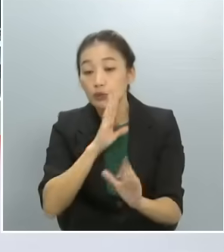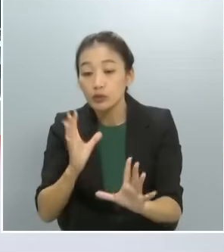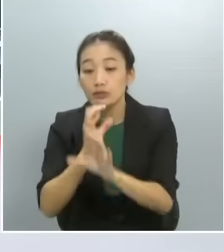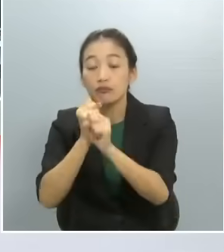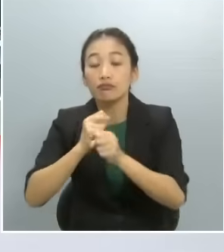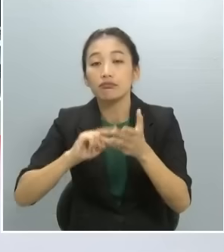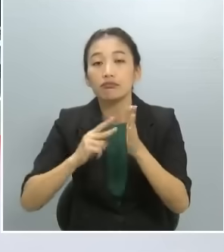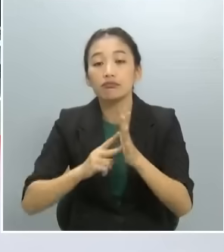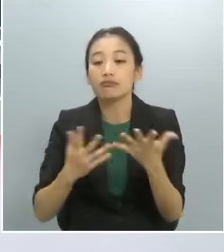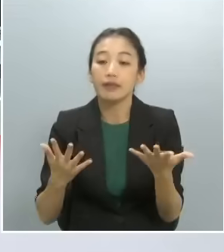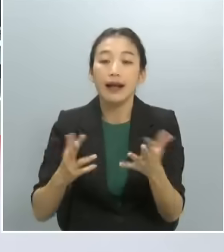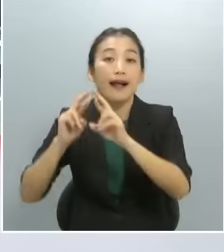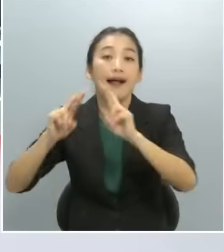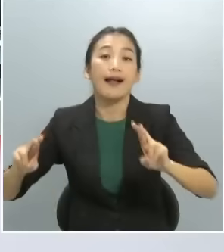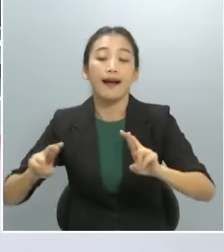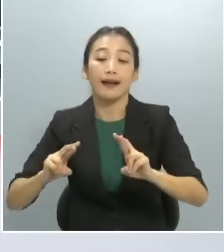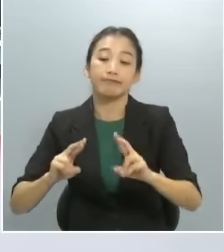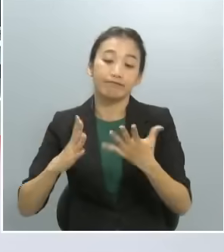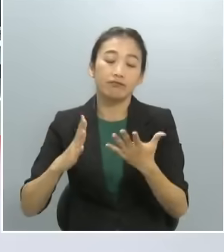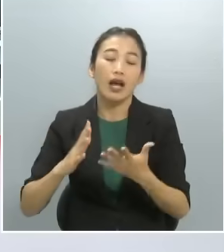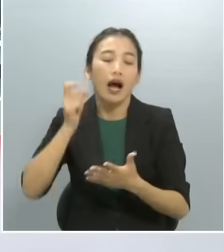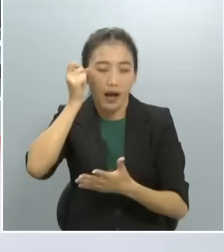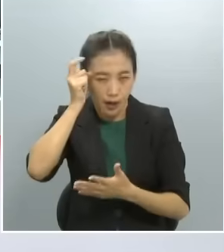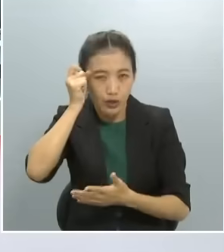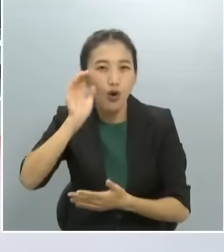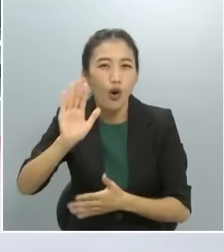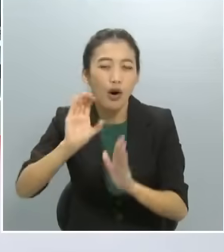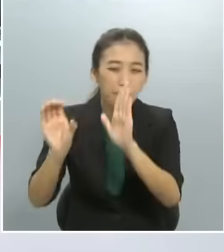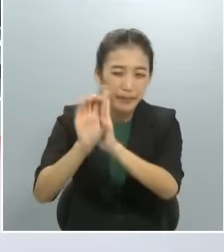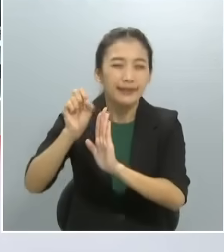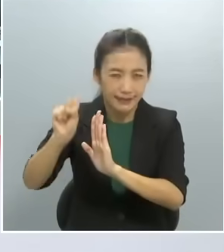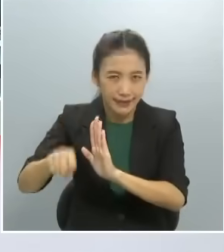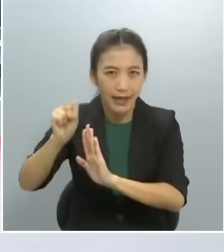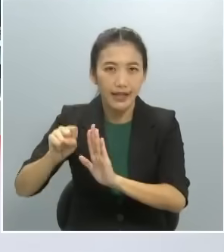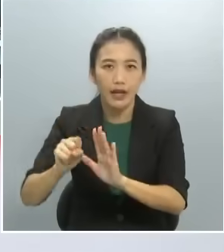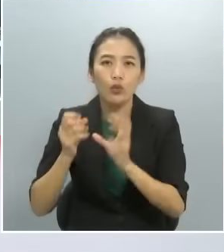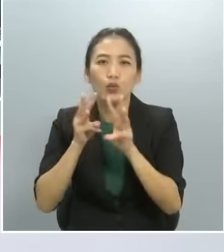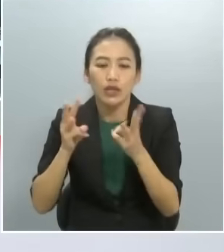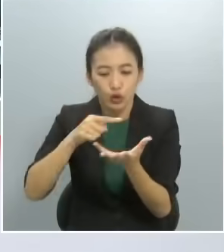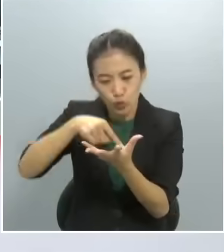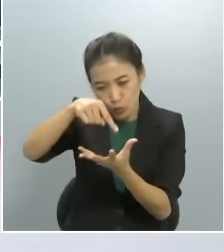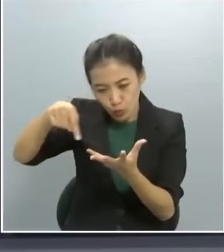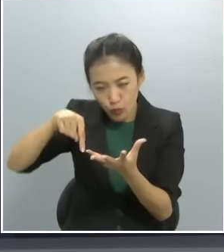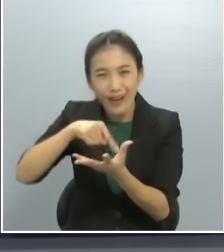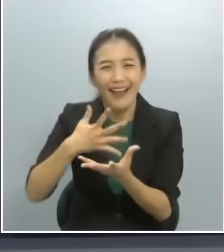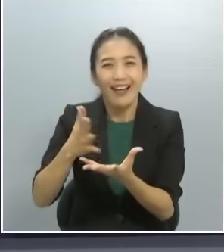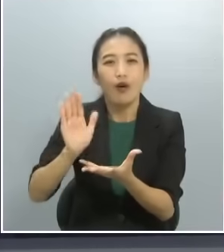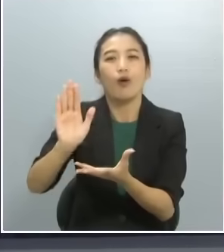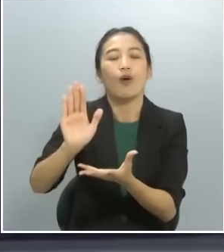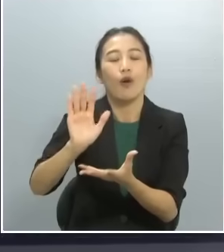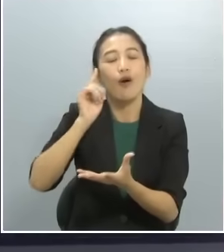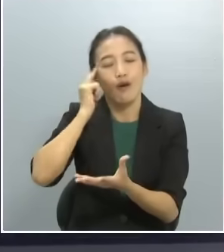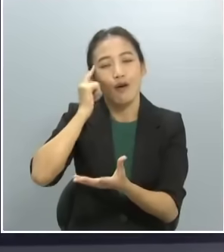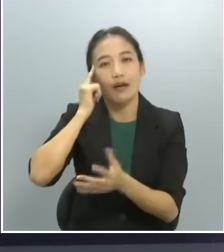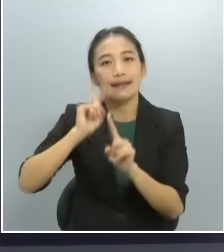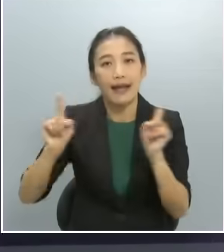มองเข้าใจว่าท่านเองก็อาจจะเป็นริดสีดวงปัญญาเป็นถ้วยแบบนี้มีอย่างนี้โอเคเข้าใจแหละก็ทำขายไป